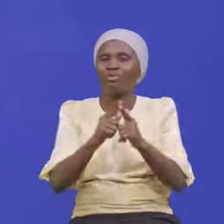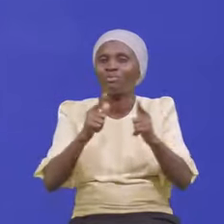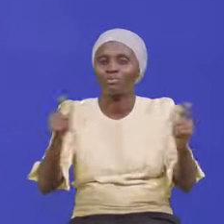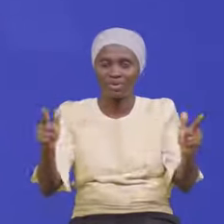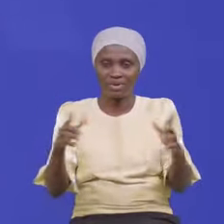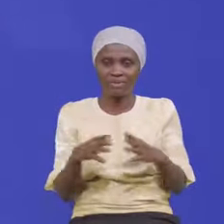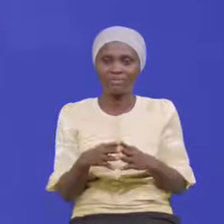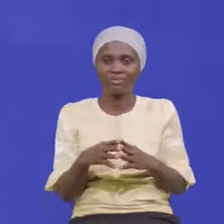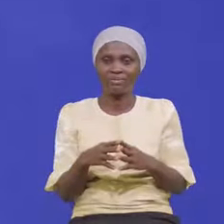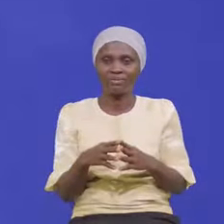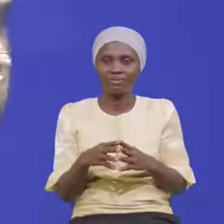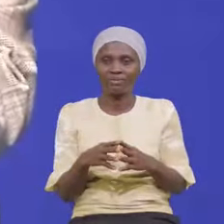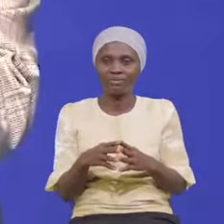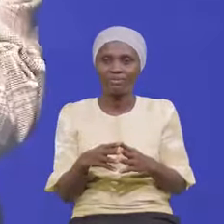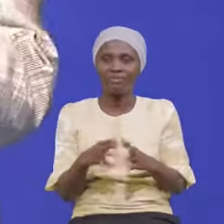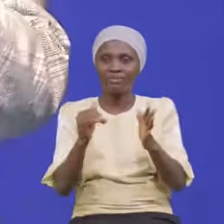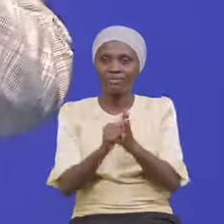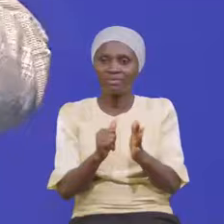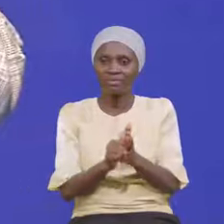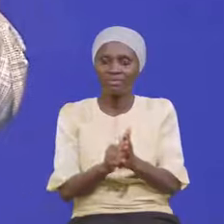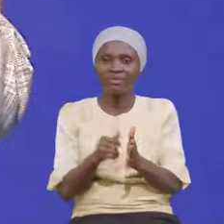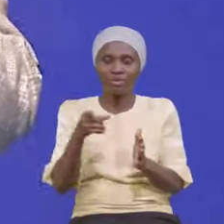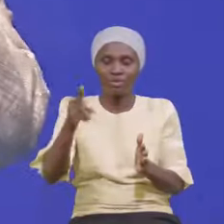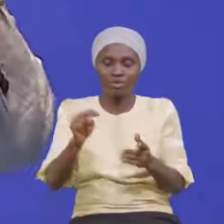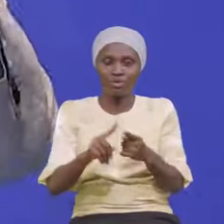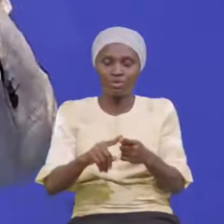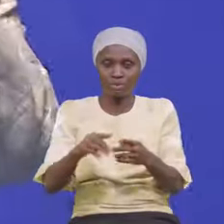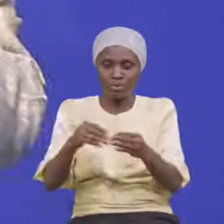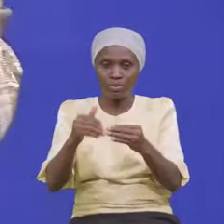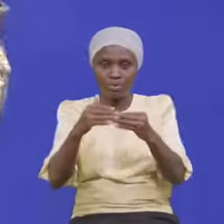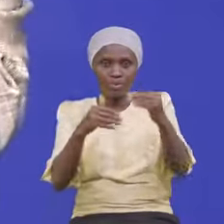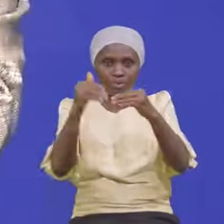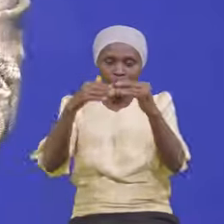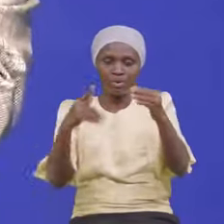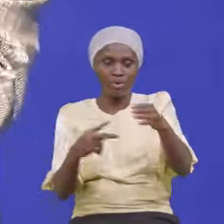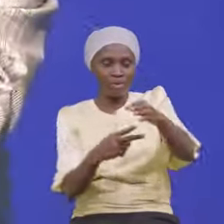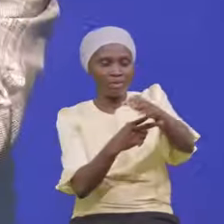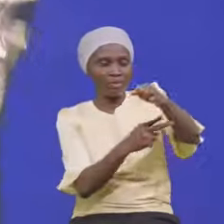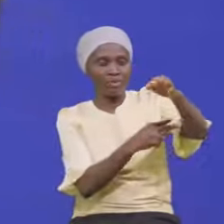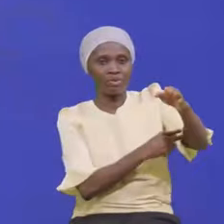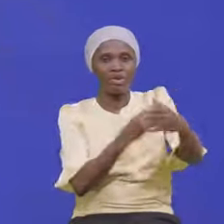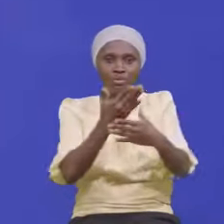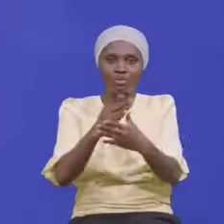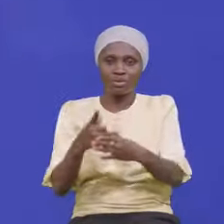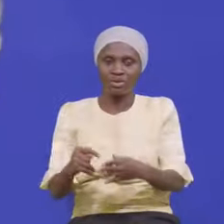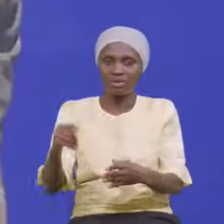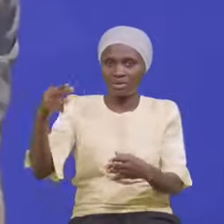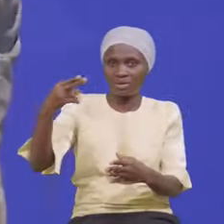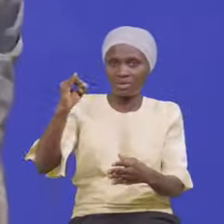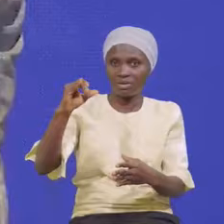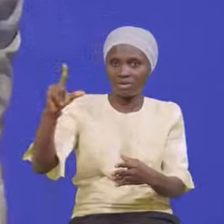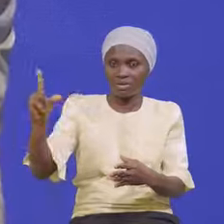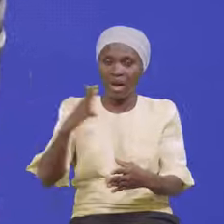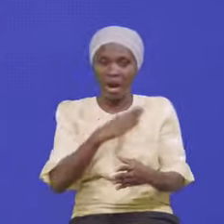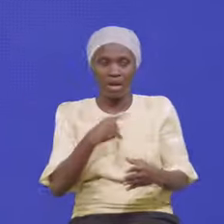can build a bridge between the hill and the mountain, ఎవరు కూడా ఈ కొండల